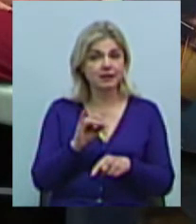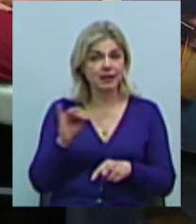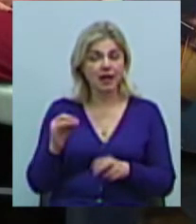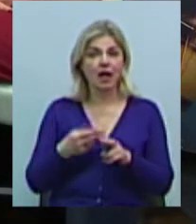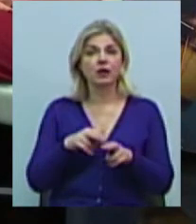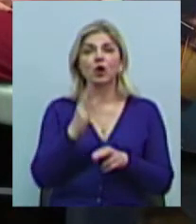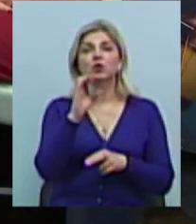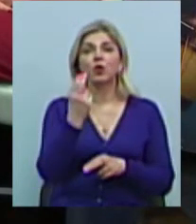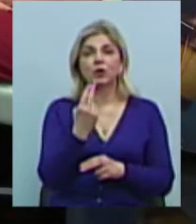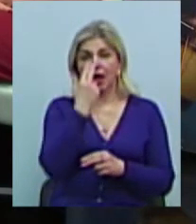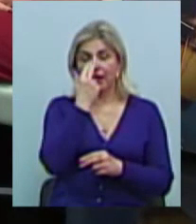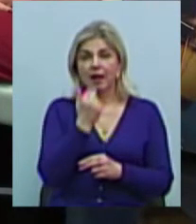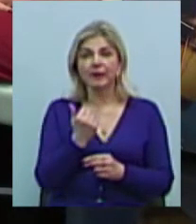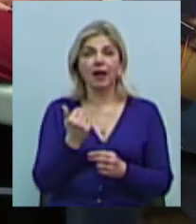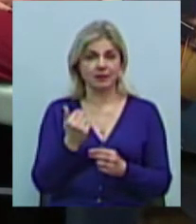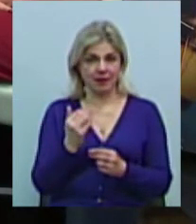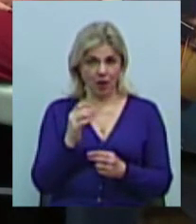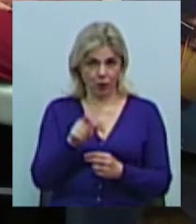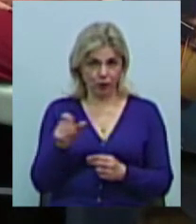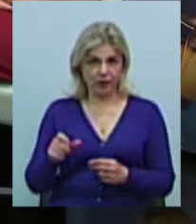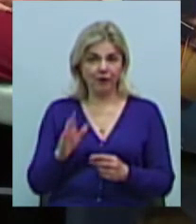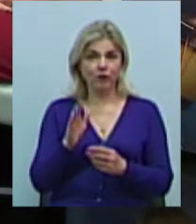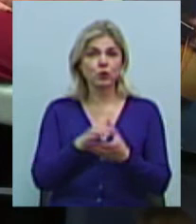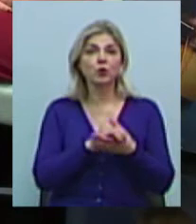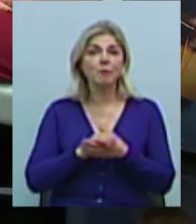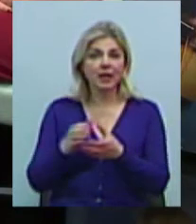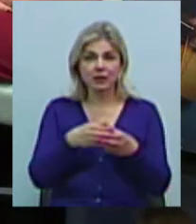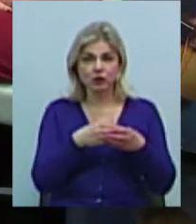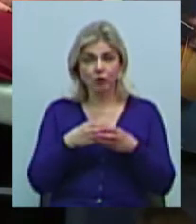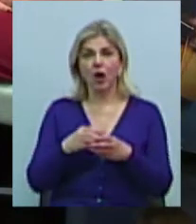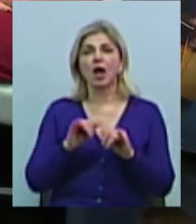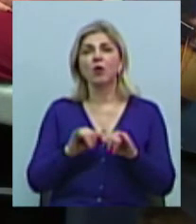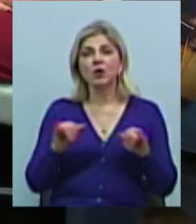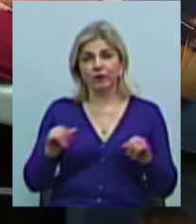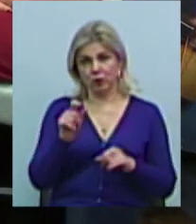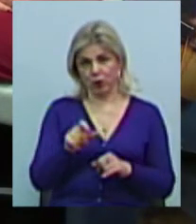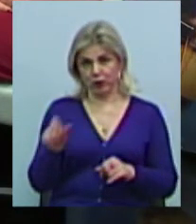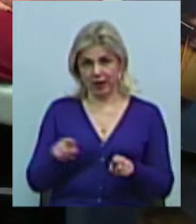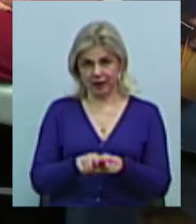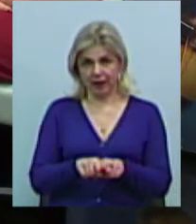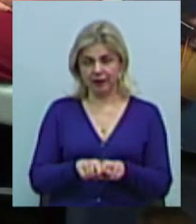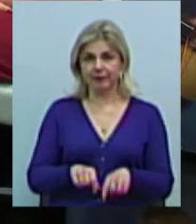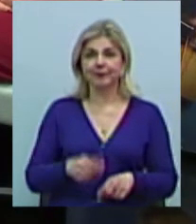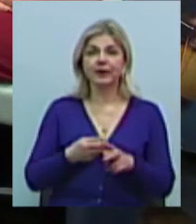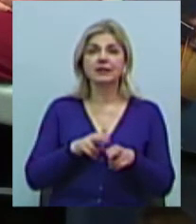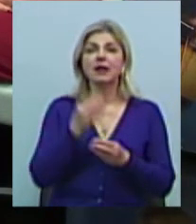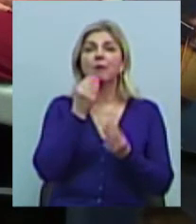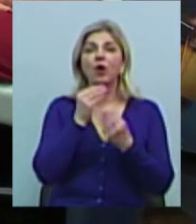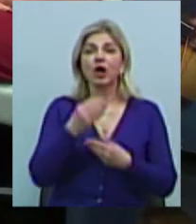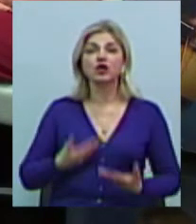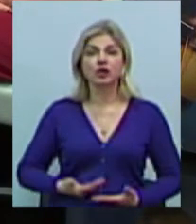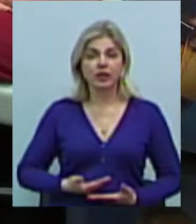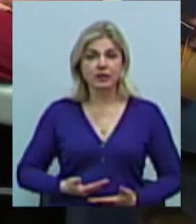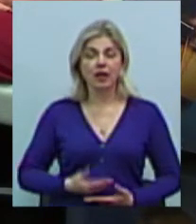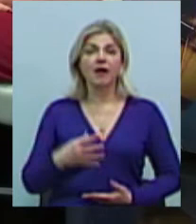соціальна адаптація цих людей в суспільство, це всесторонній розвиток таких людей, це покращення